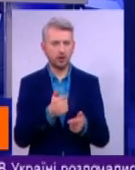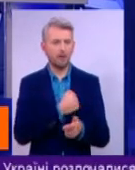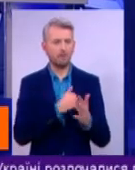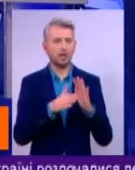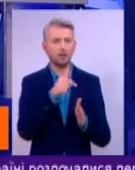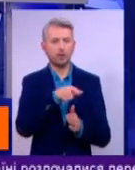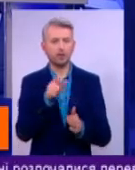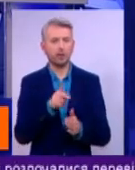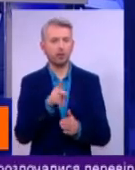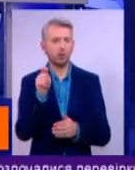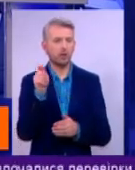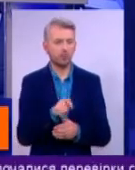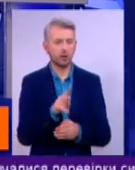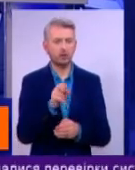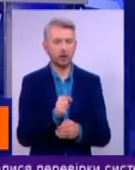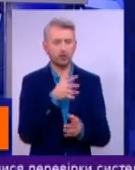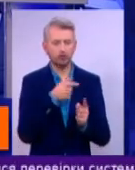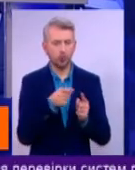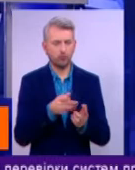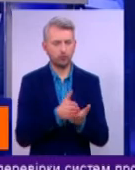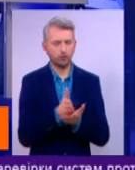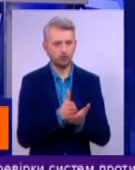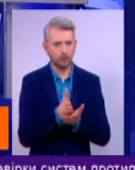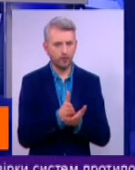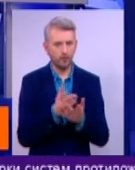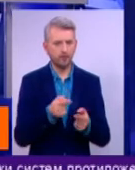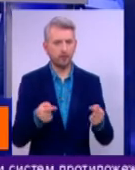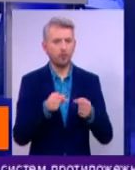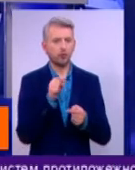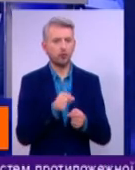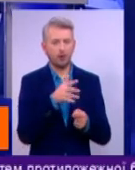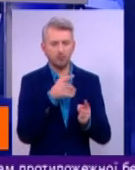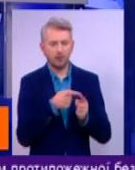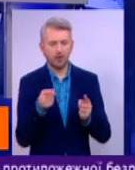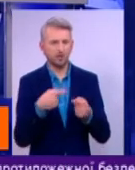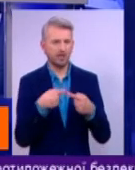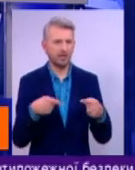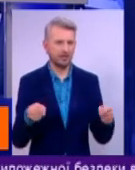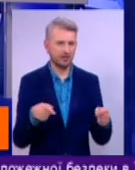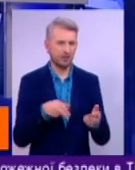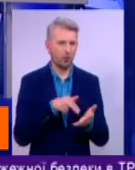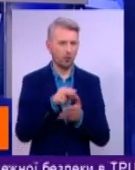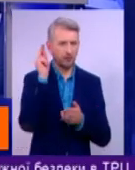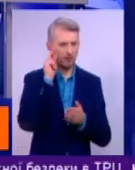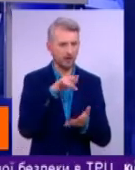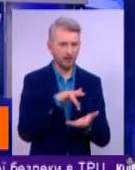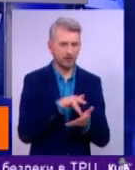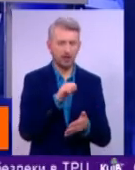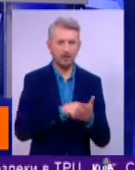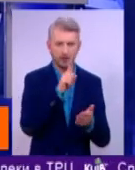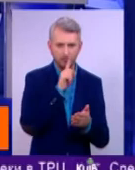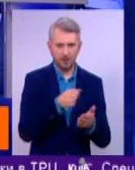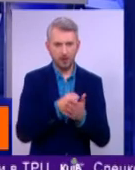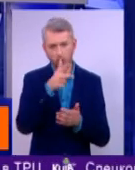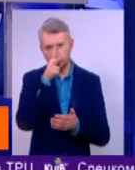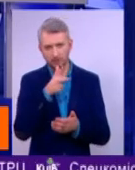призовників, які прибули на строкову службу. От, відповідно, там терміни різні проходження в навчальних центрах від місяця до 3